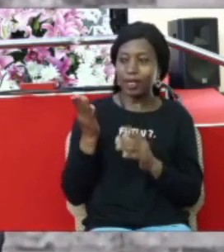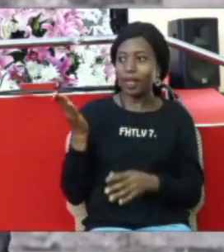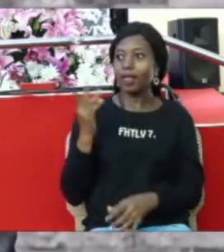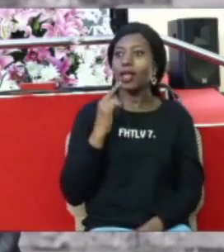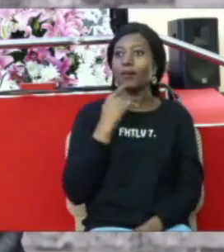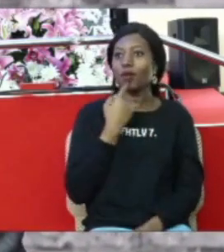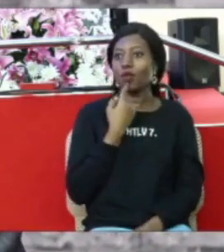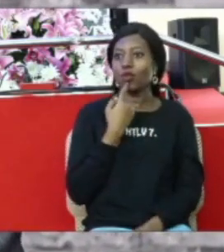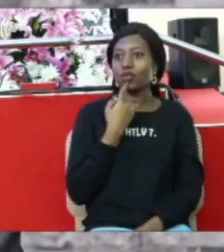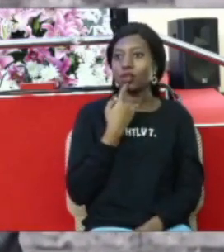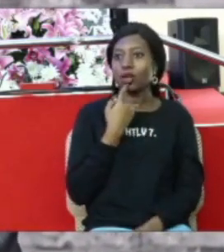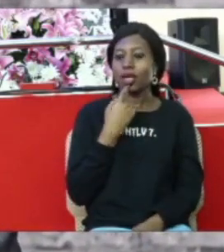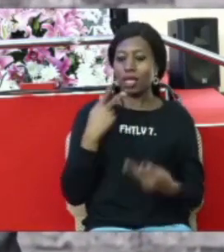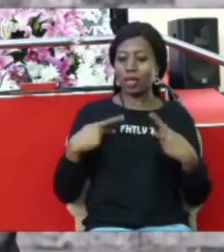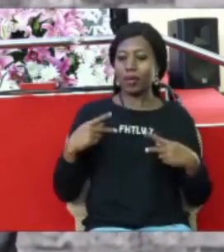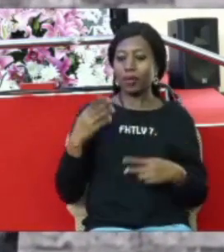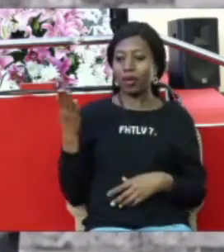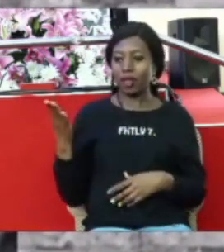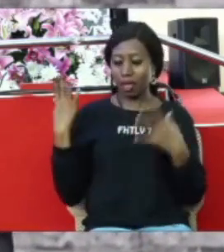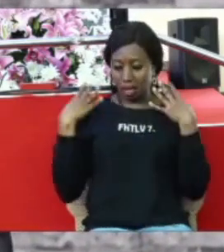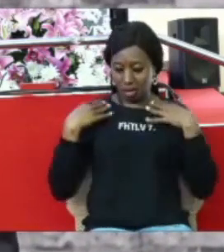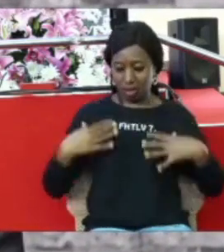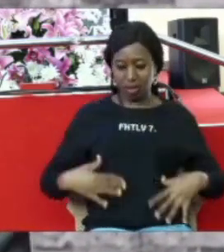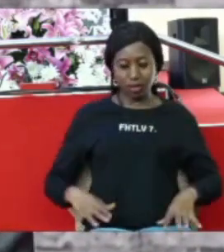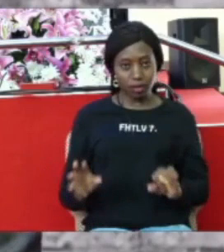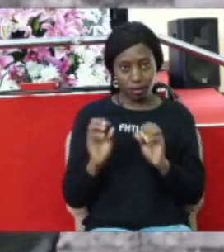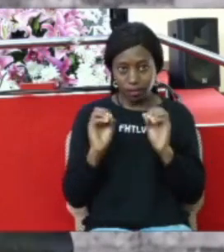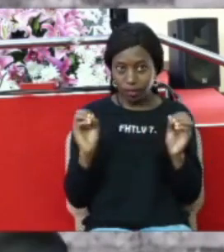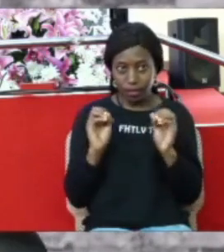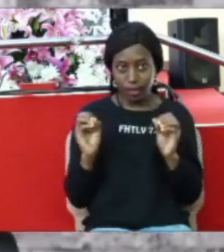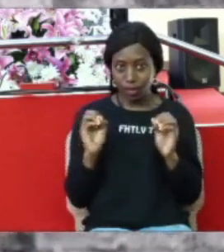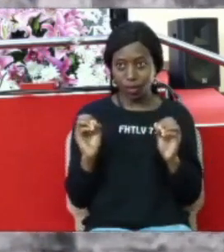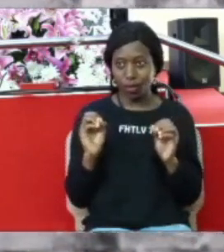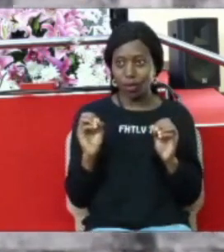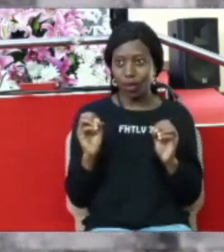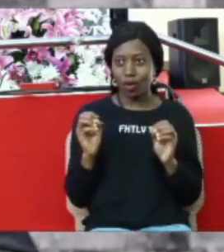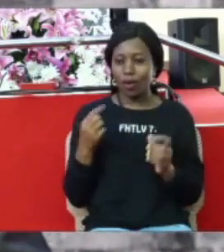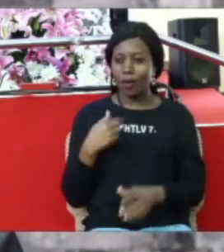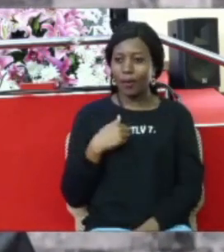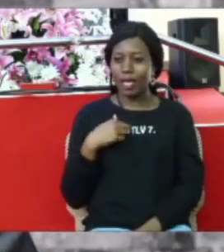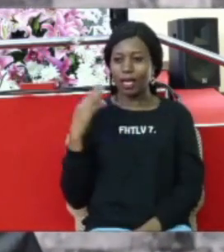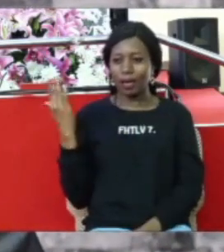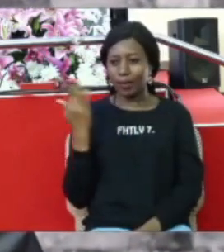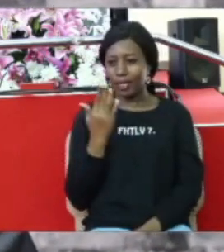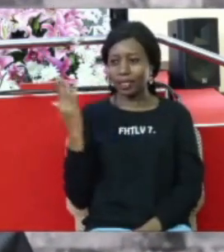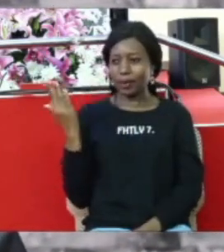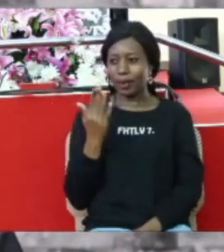wanavaaga. Miaka hiyo. Tumeenda kuwahubiria. Mimi natafsiri kizungu.